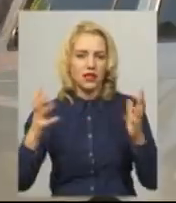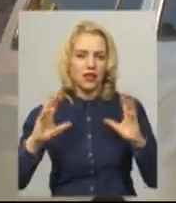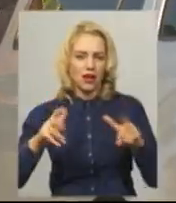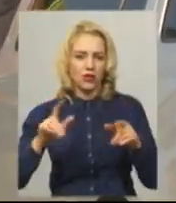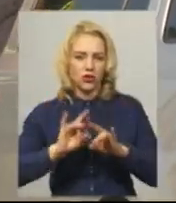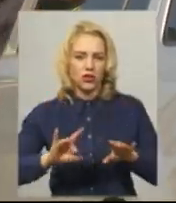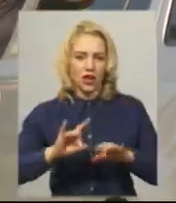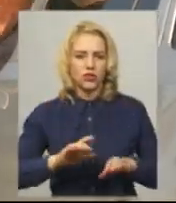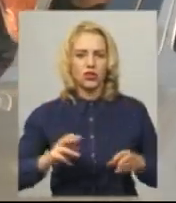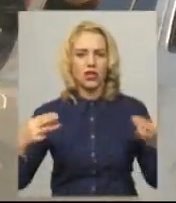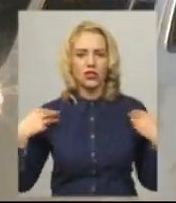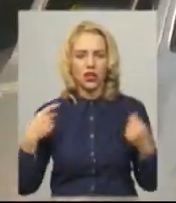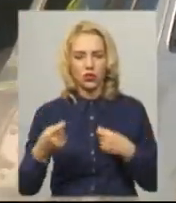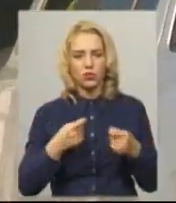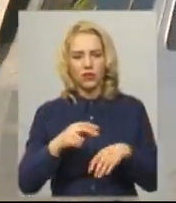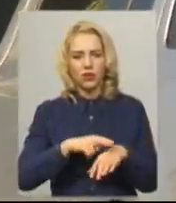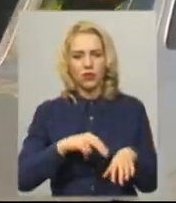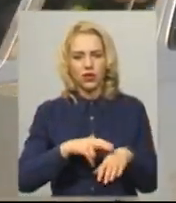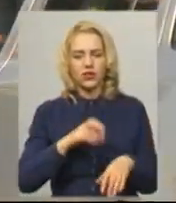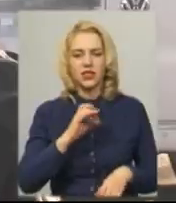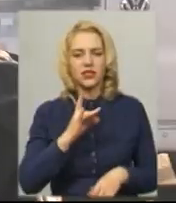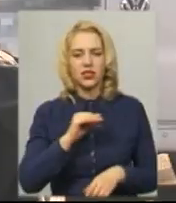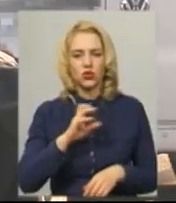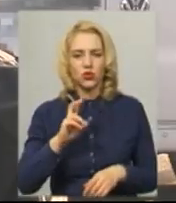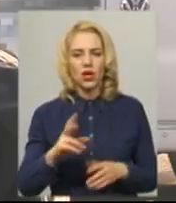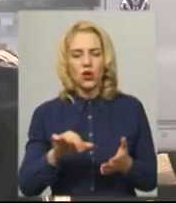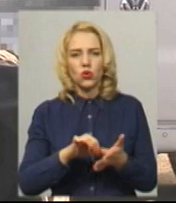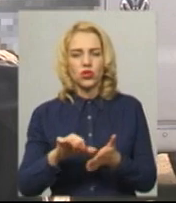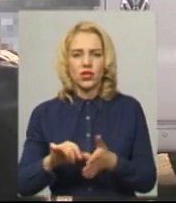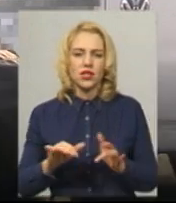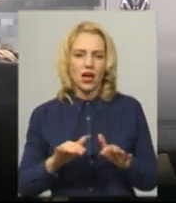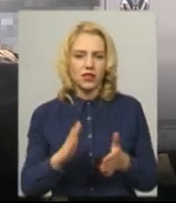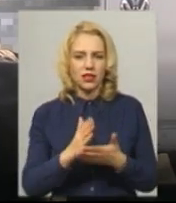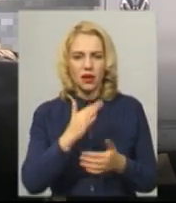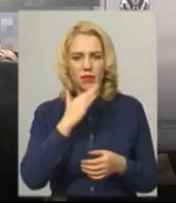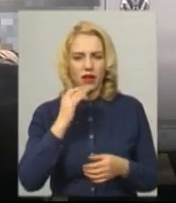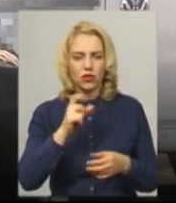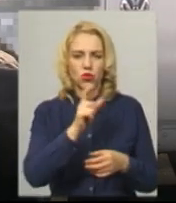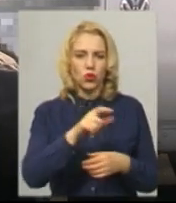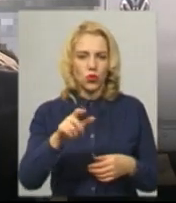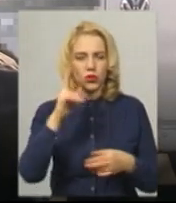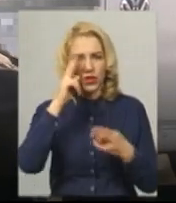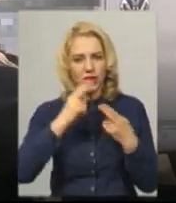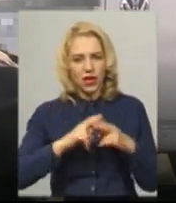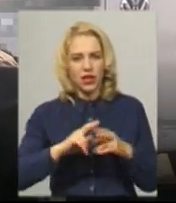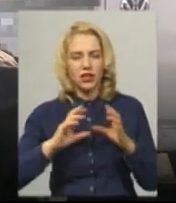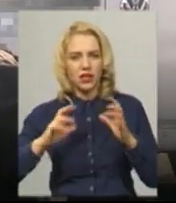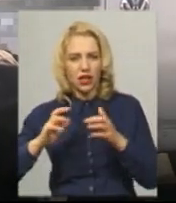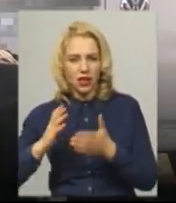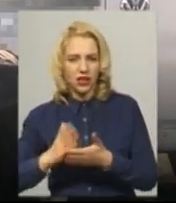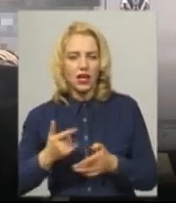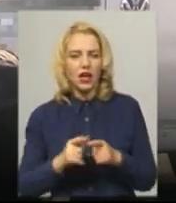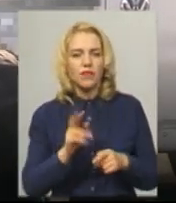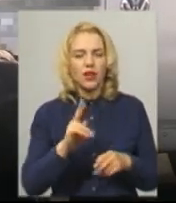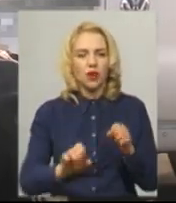начальника управління патрульної поліції області Альона Стрижук. «Учасники акції багато. Є як люди, так і техніка. Тому з метою недопущення, як порушення прав